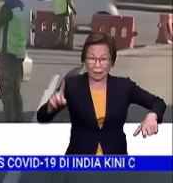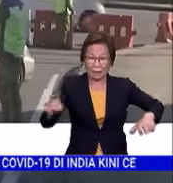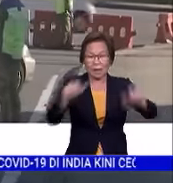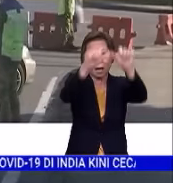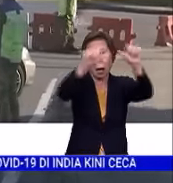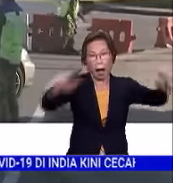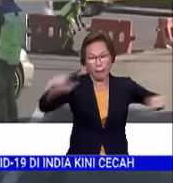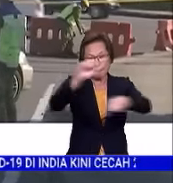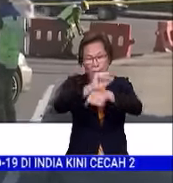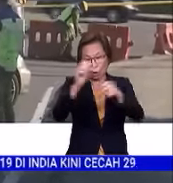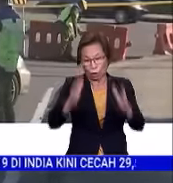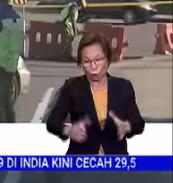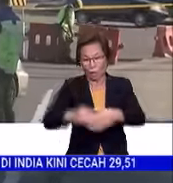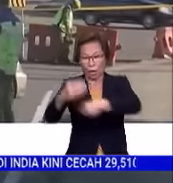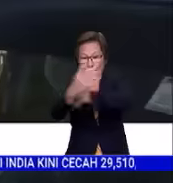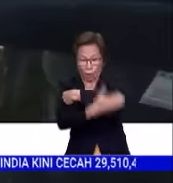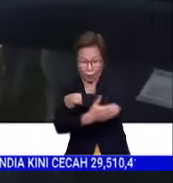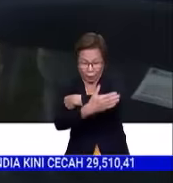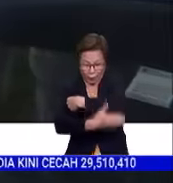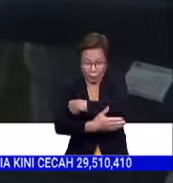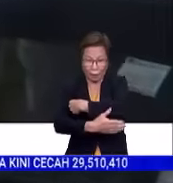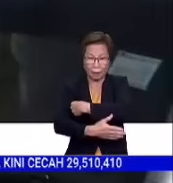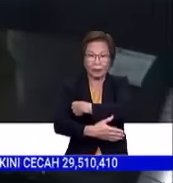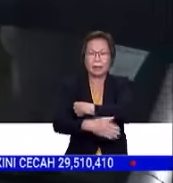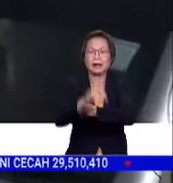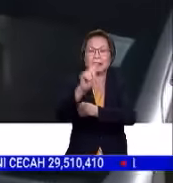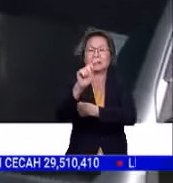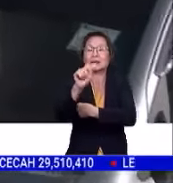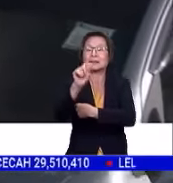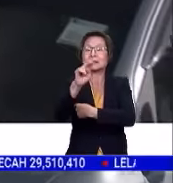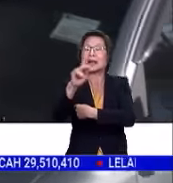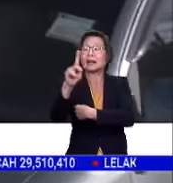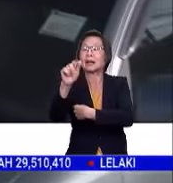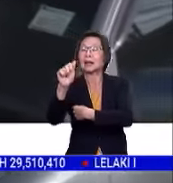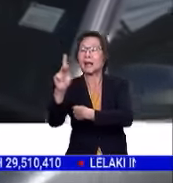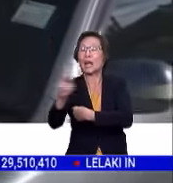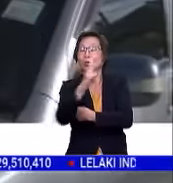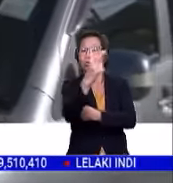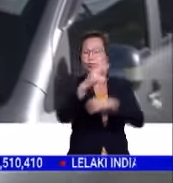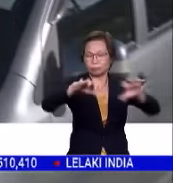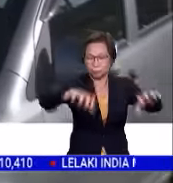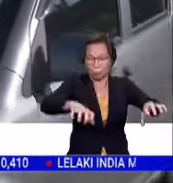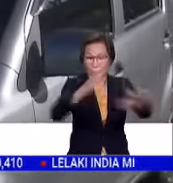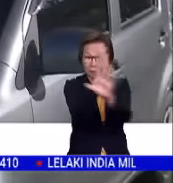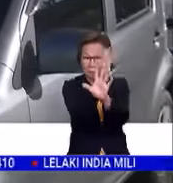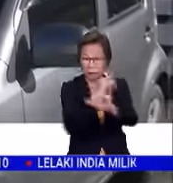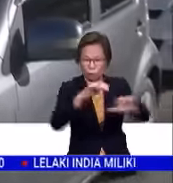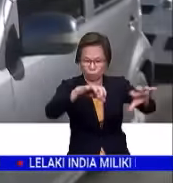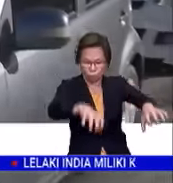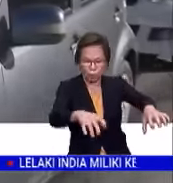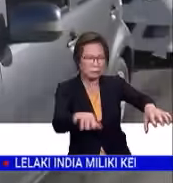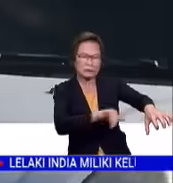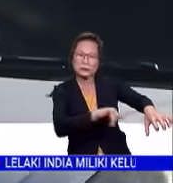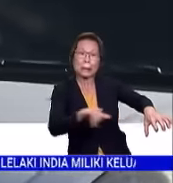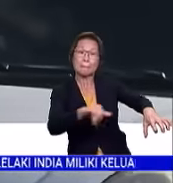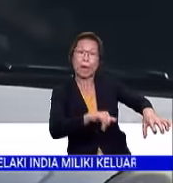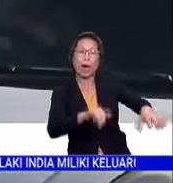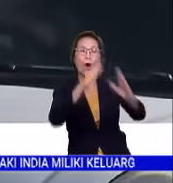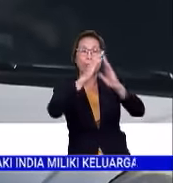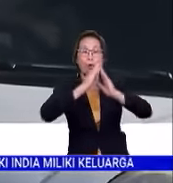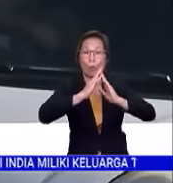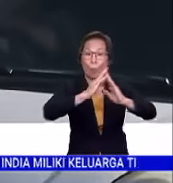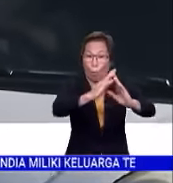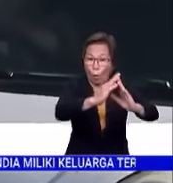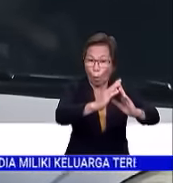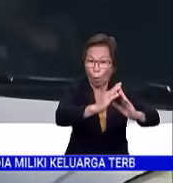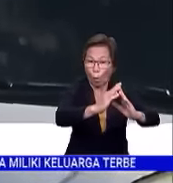Asrama Pekerja Warga Asing Jalan Rivera Tangkak. Dua lokaliti di Sarawak yang dikenakan perintah sama ialah Rumah Panjang